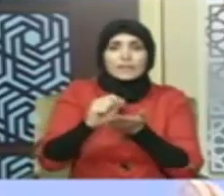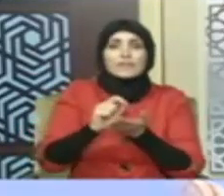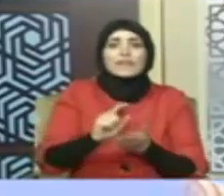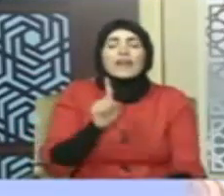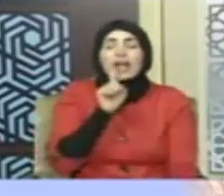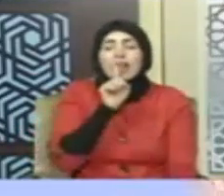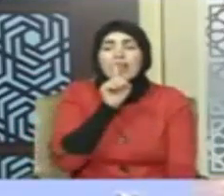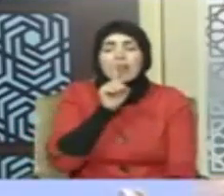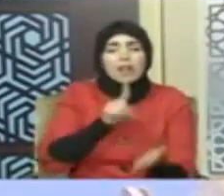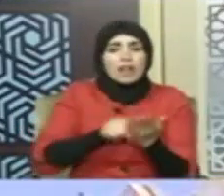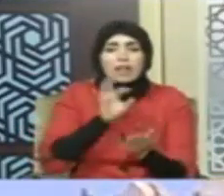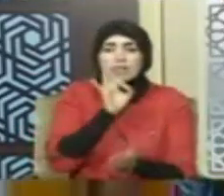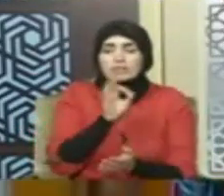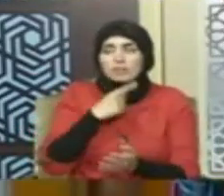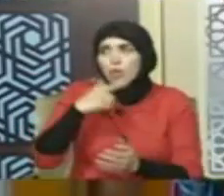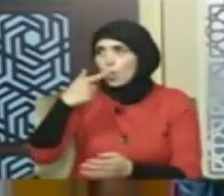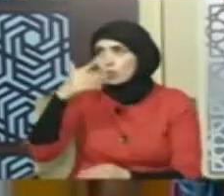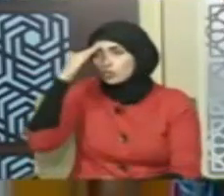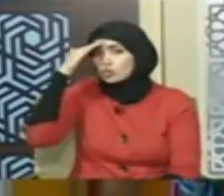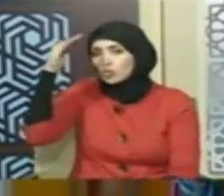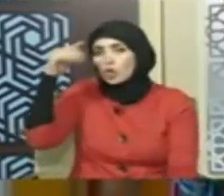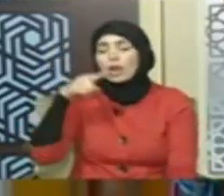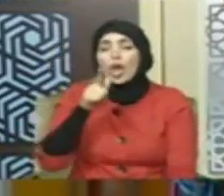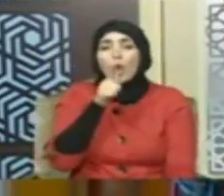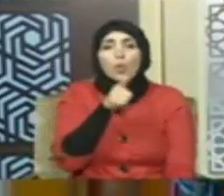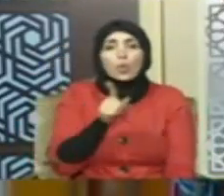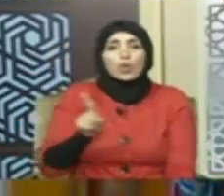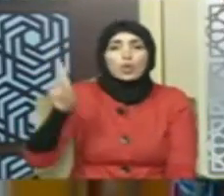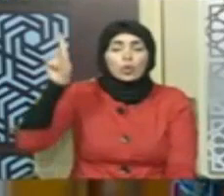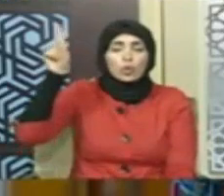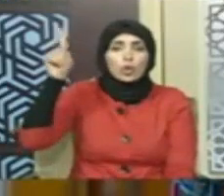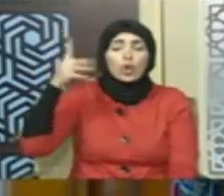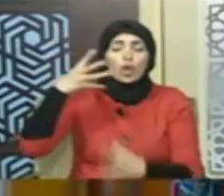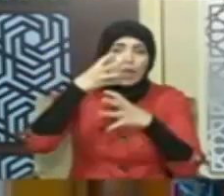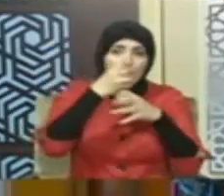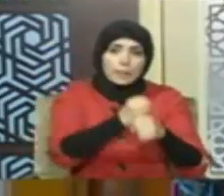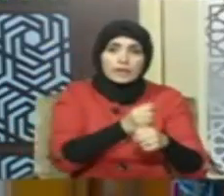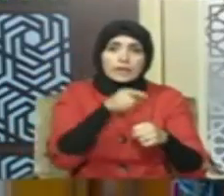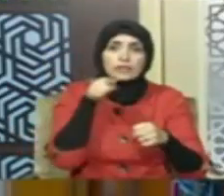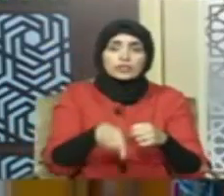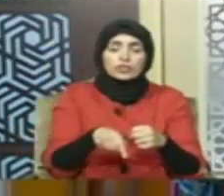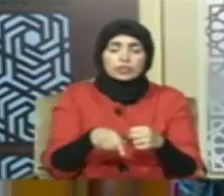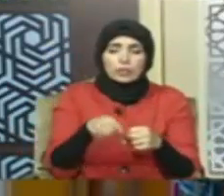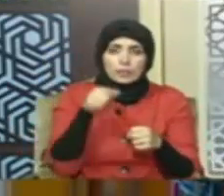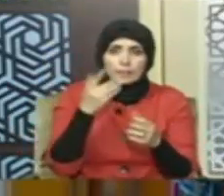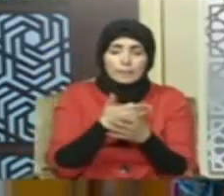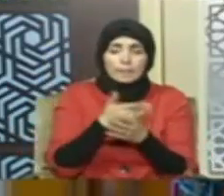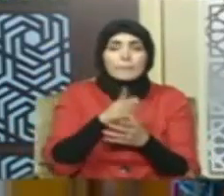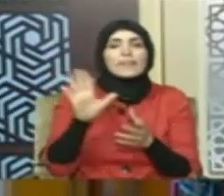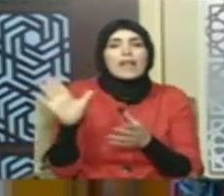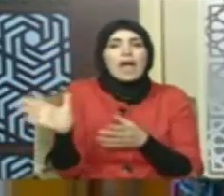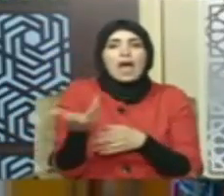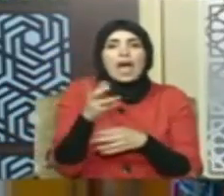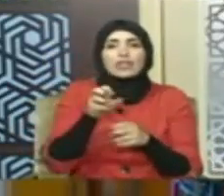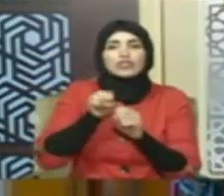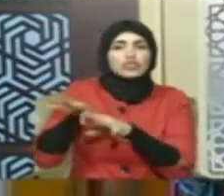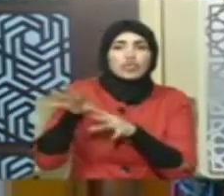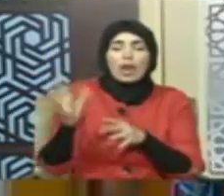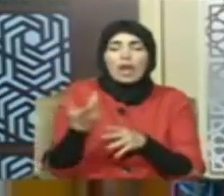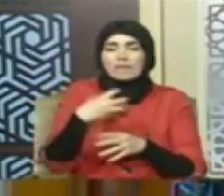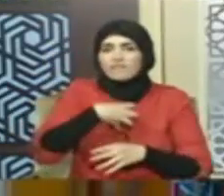من الشاكرين. قل الله ينجيكم منها ومن كل